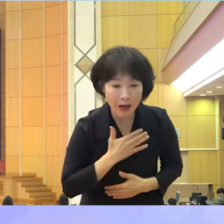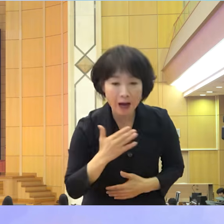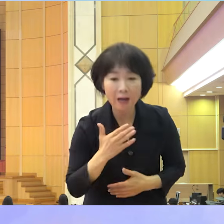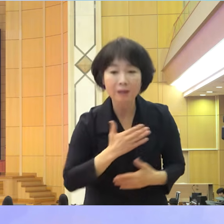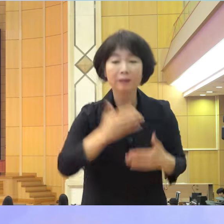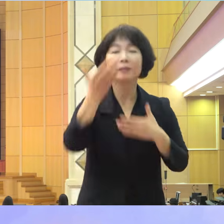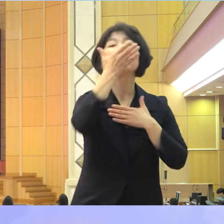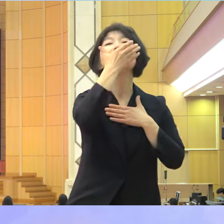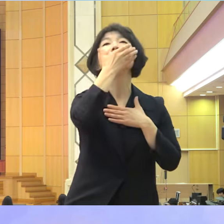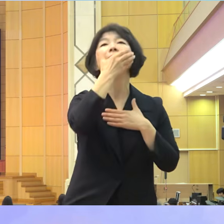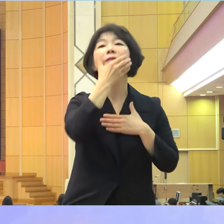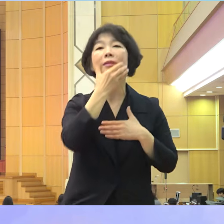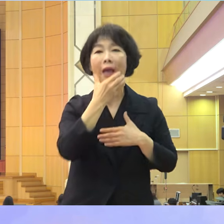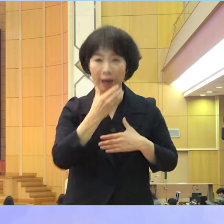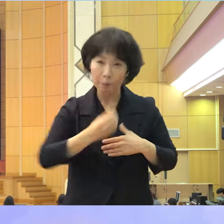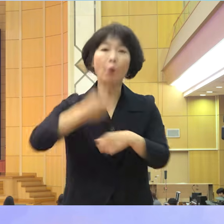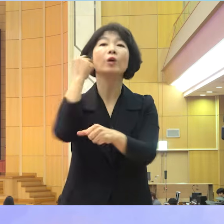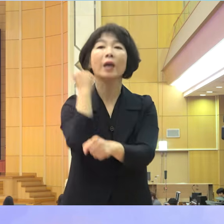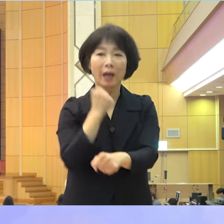나는